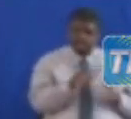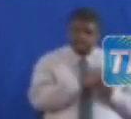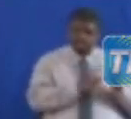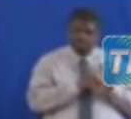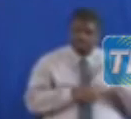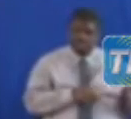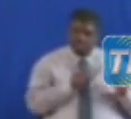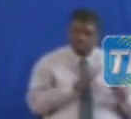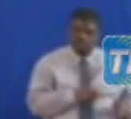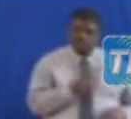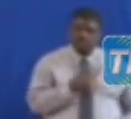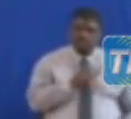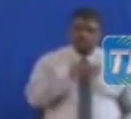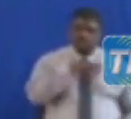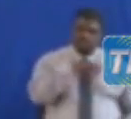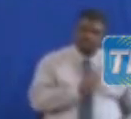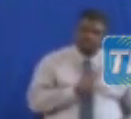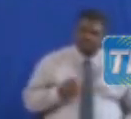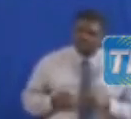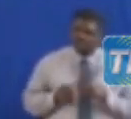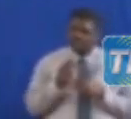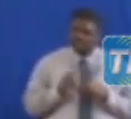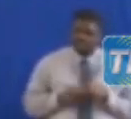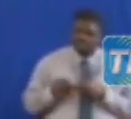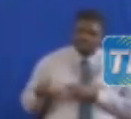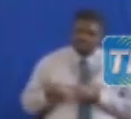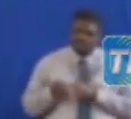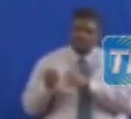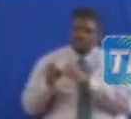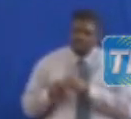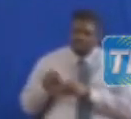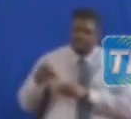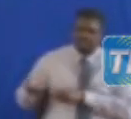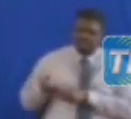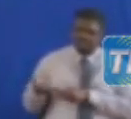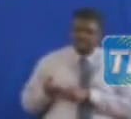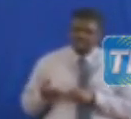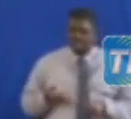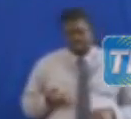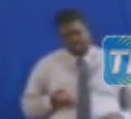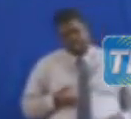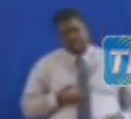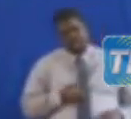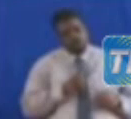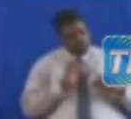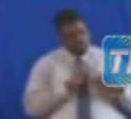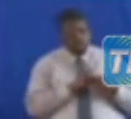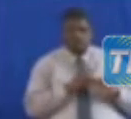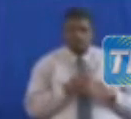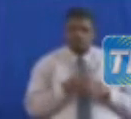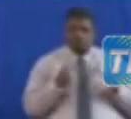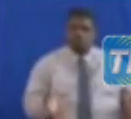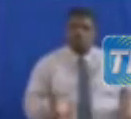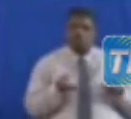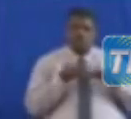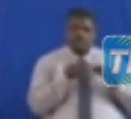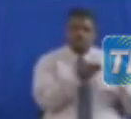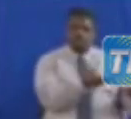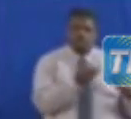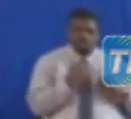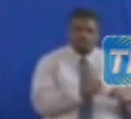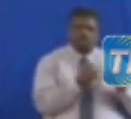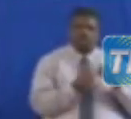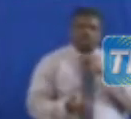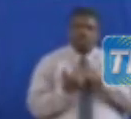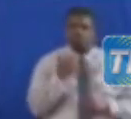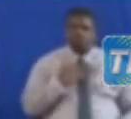msingi, ikiwemo tarafa, kata, mitaa, vijiji na vitongoji, kwa ushirikiano mkubwa wanaonipa katika